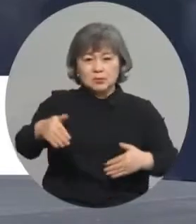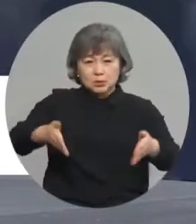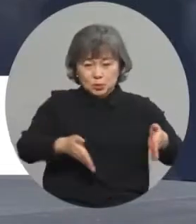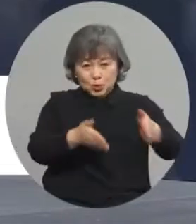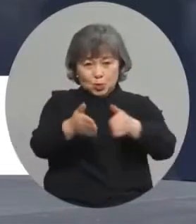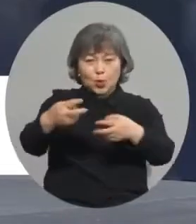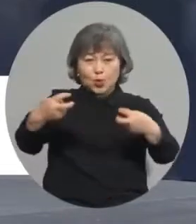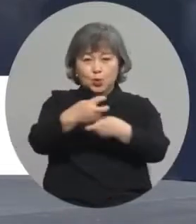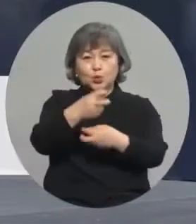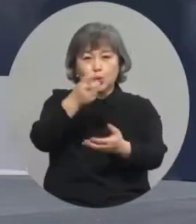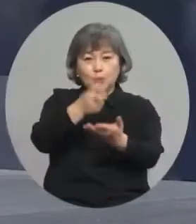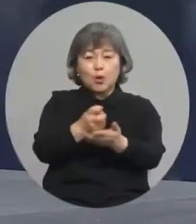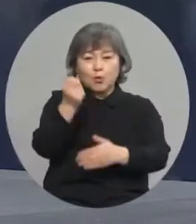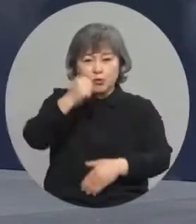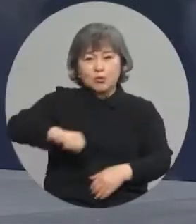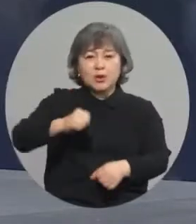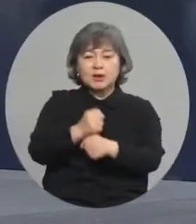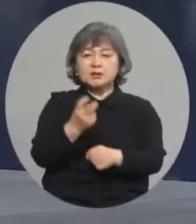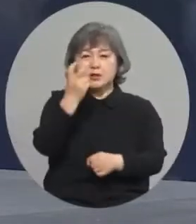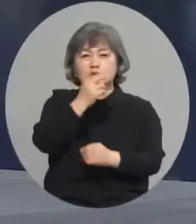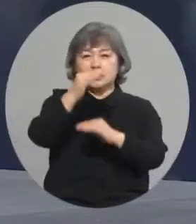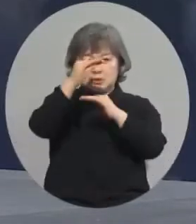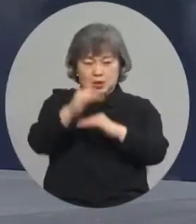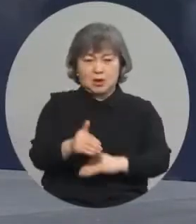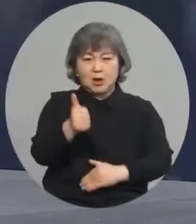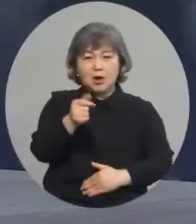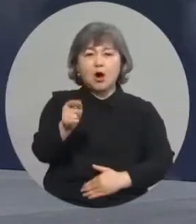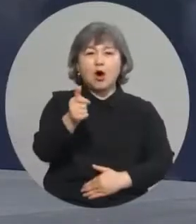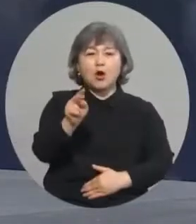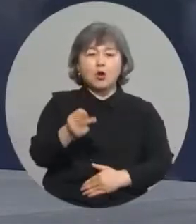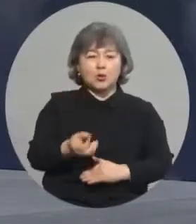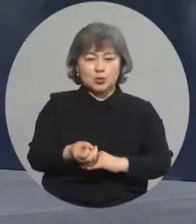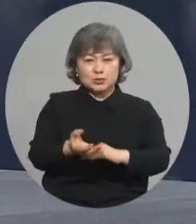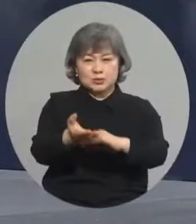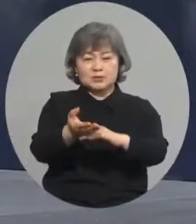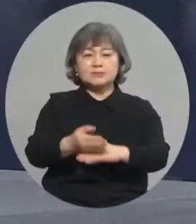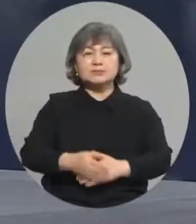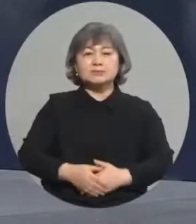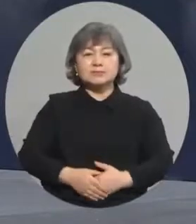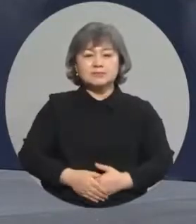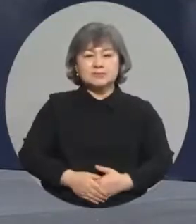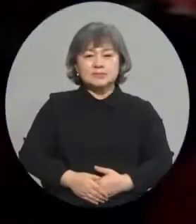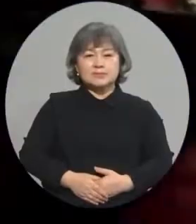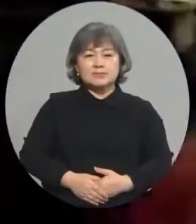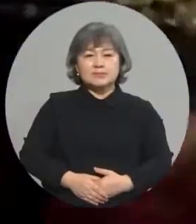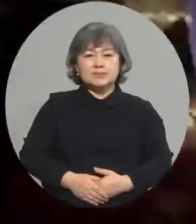도로교통법 위반 등 혐의로 입건해서 수사할 예정입니다. 허현호 기자입니다.